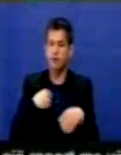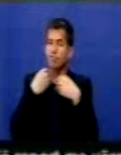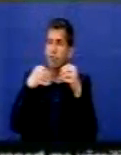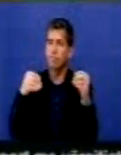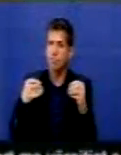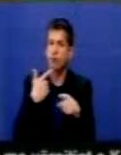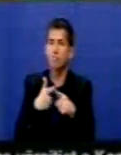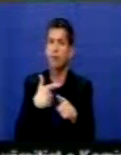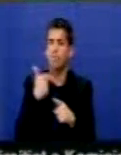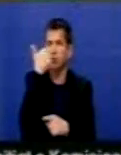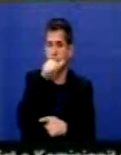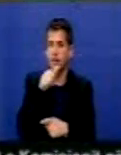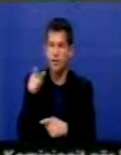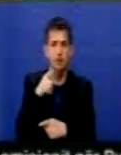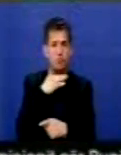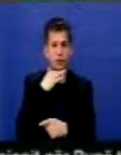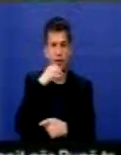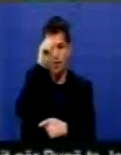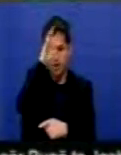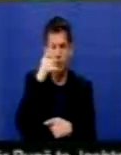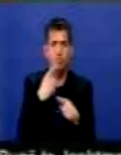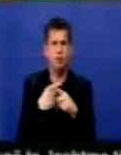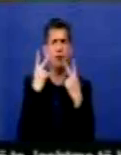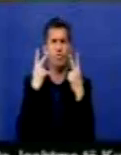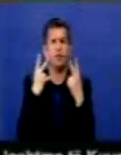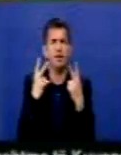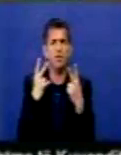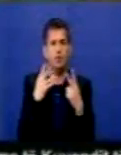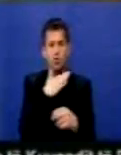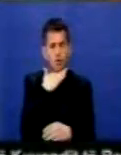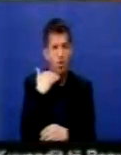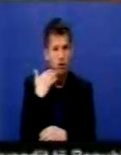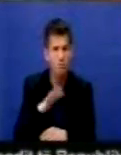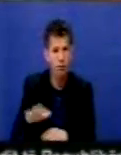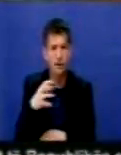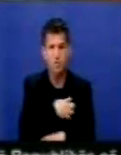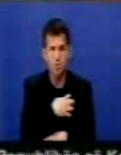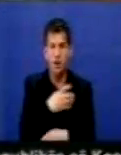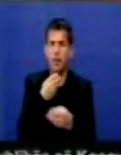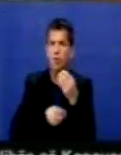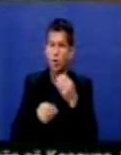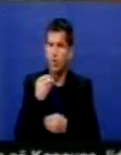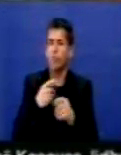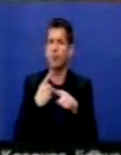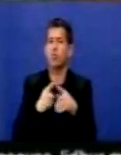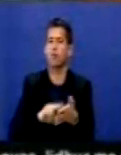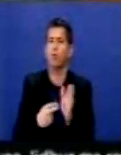dhe arsytuar rolin e trepqes në kaluarën, vlerën aktualet saj dhe rëndësinë jo vetëm socioekonomike, por edhe politike për të